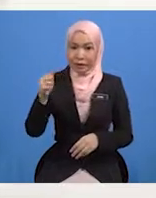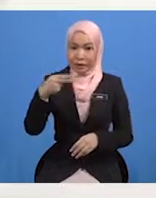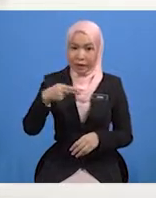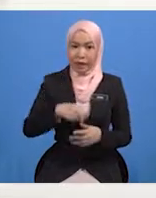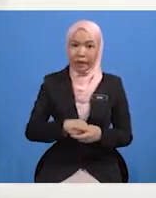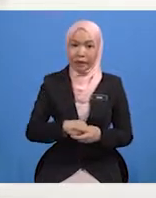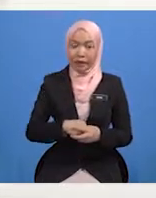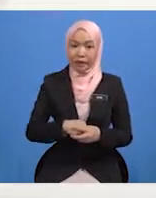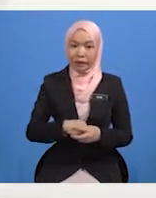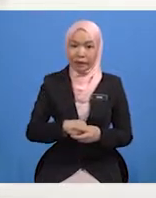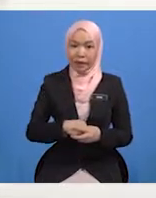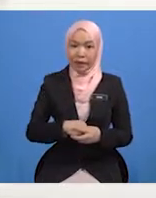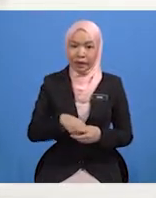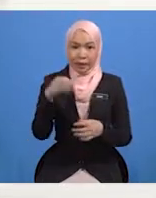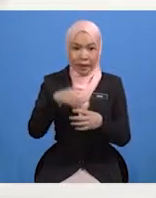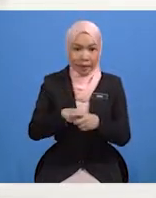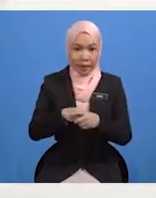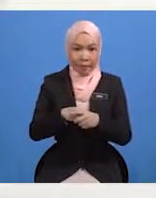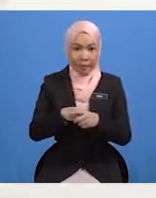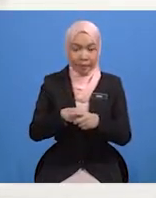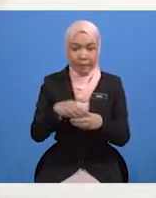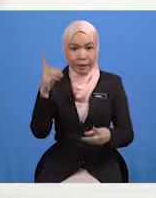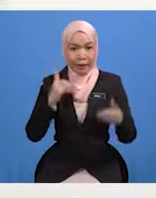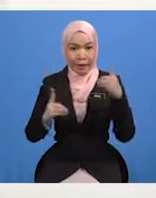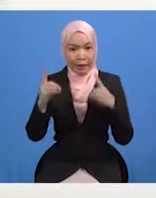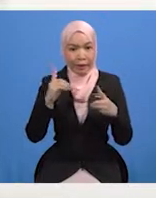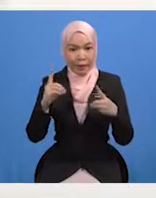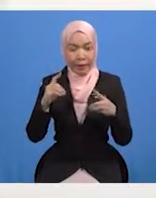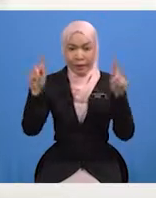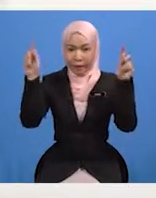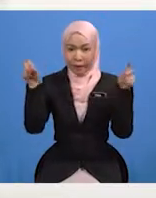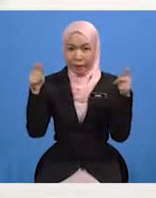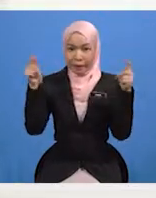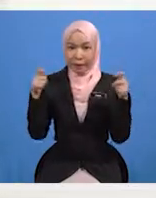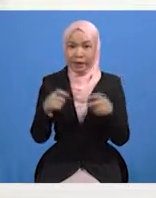termuat dalam drama berjudul Asiah Samiah.